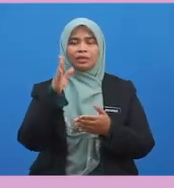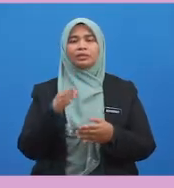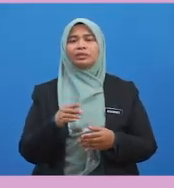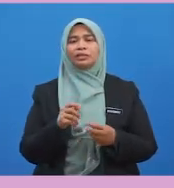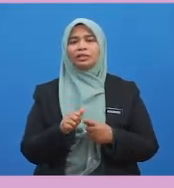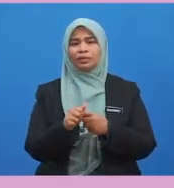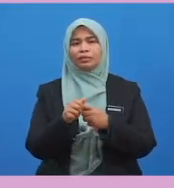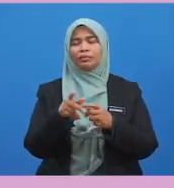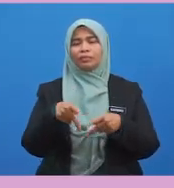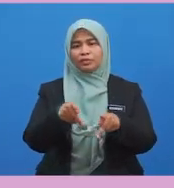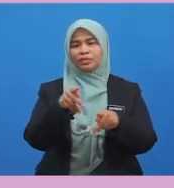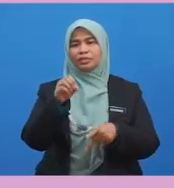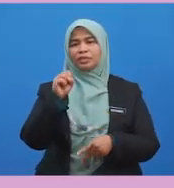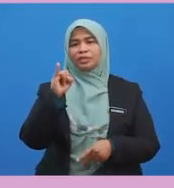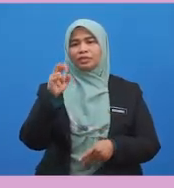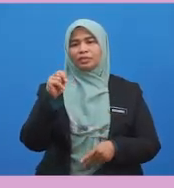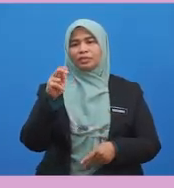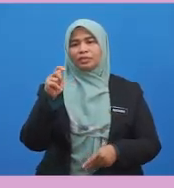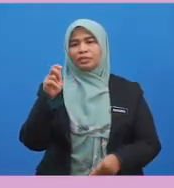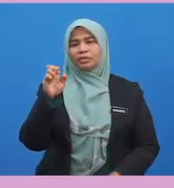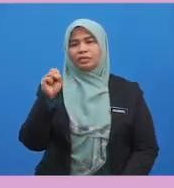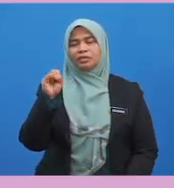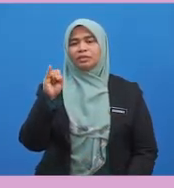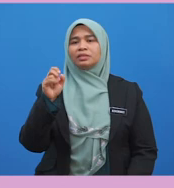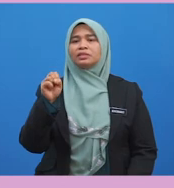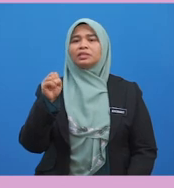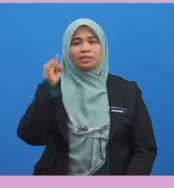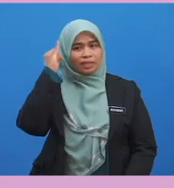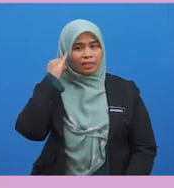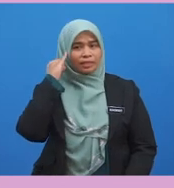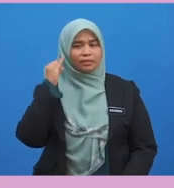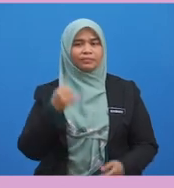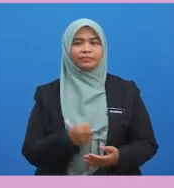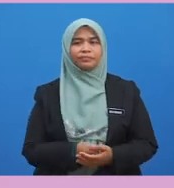proses sintesis idea. Apa itu sintesis idea?